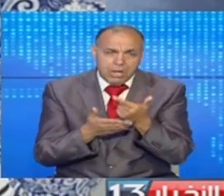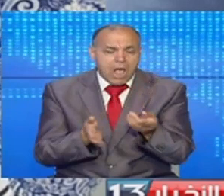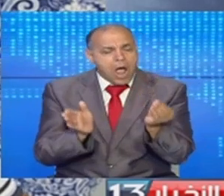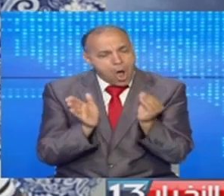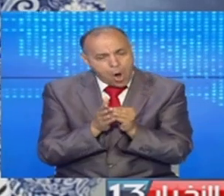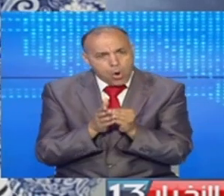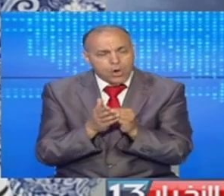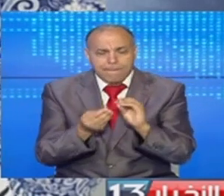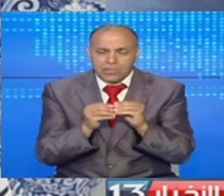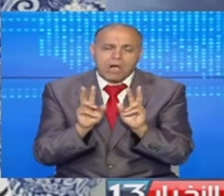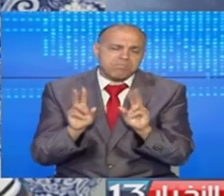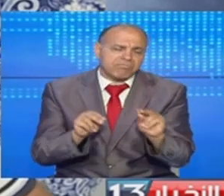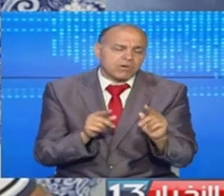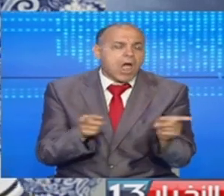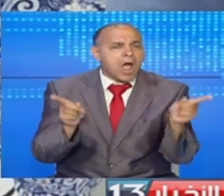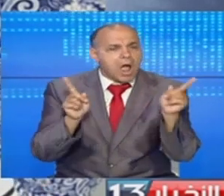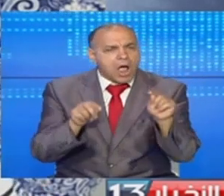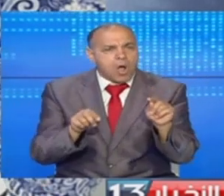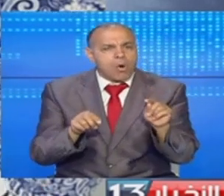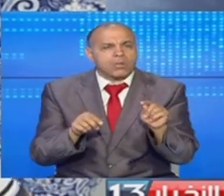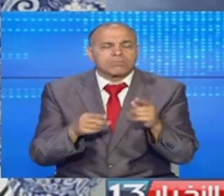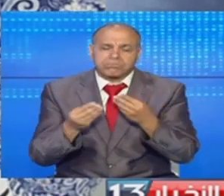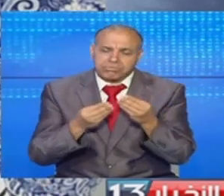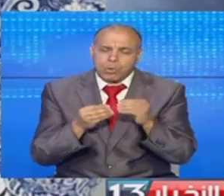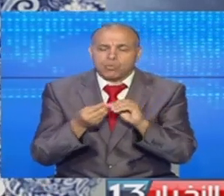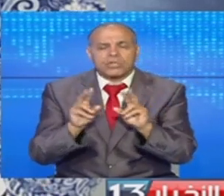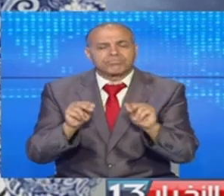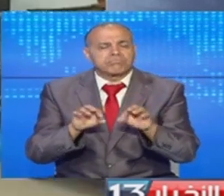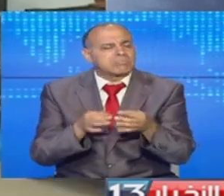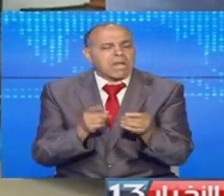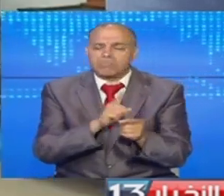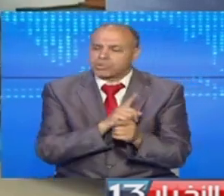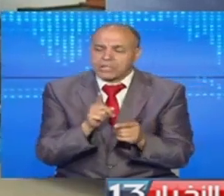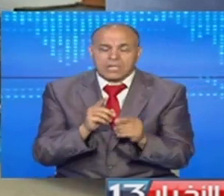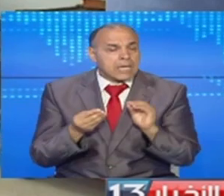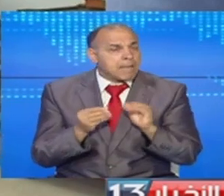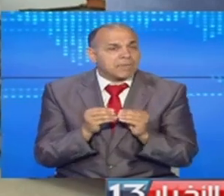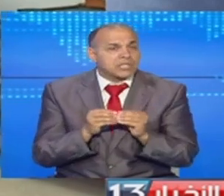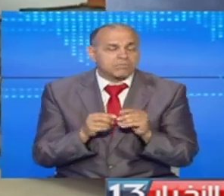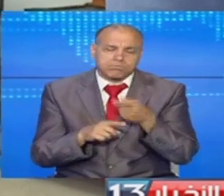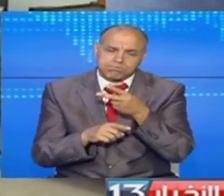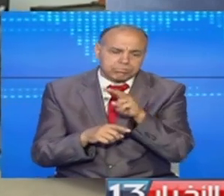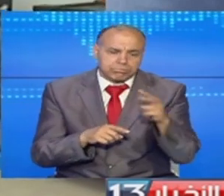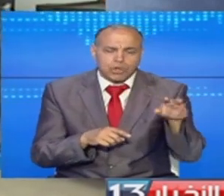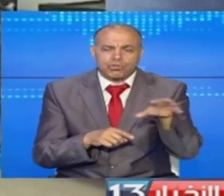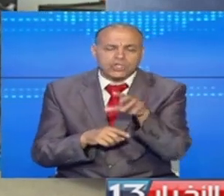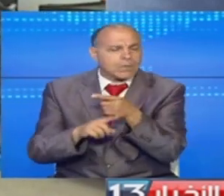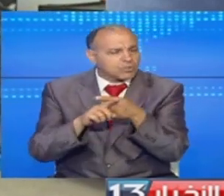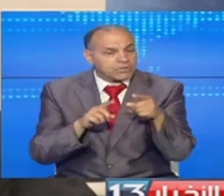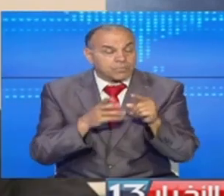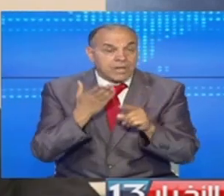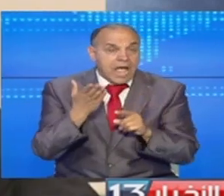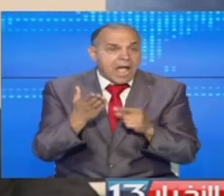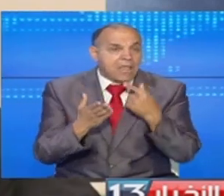له المشاكل هي ويعاود يجي واحد آخر والمشكل هو بيده ما يتحلش. إشكاليات تختلف من جهة إلى أخرى